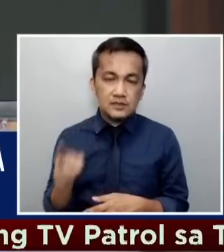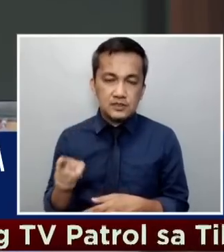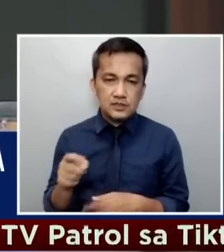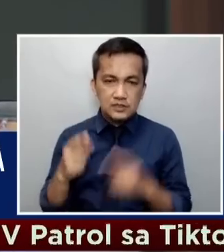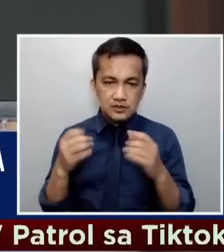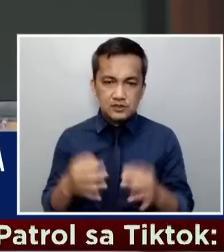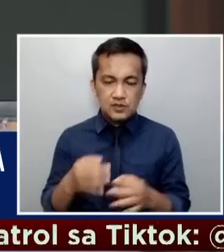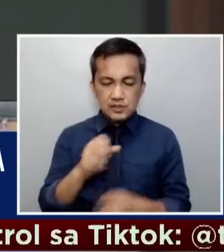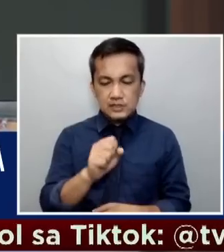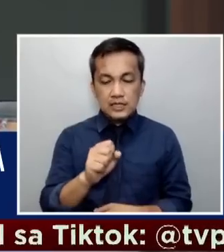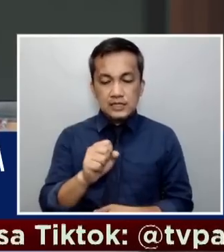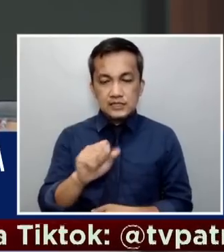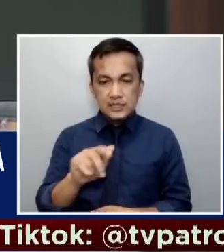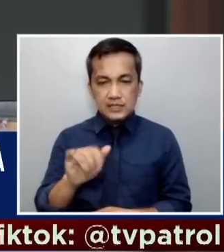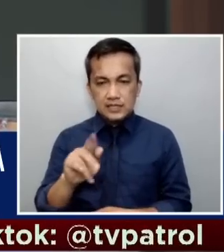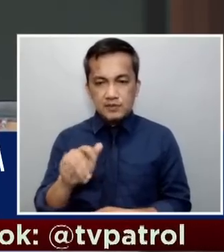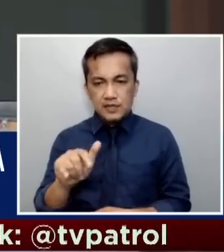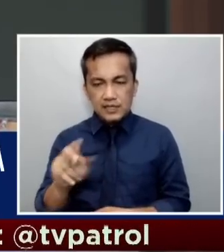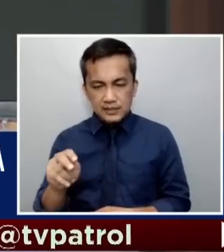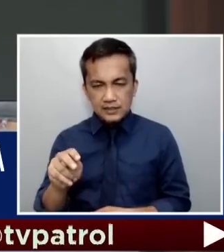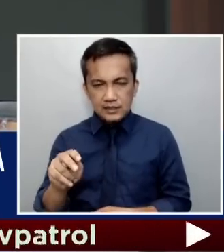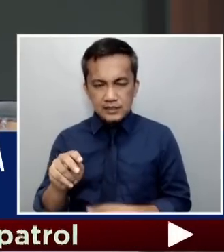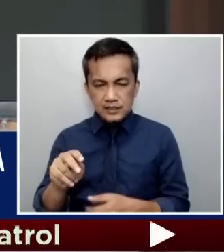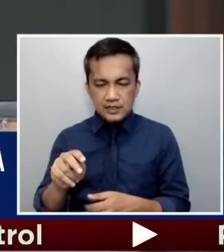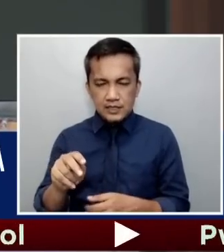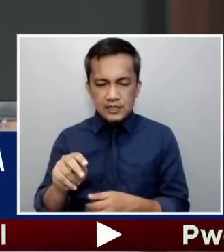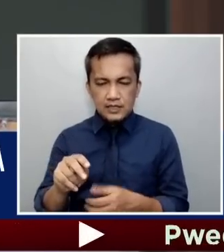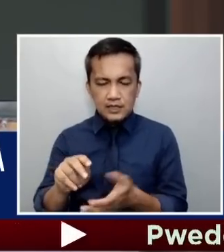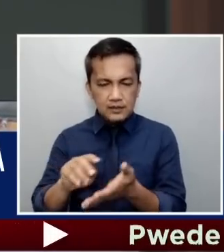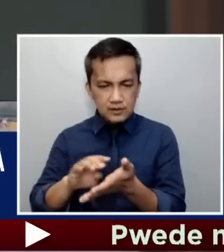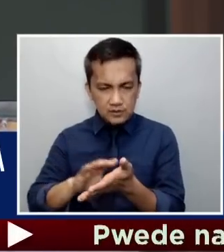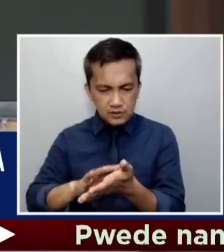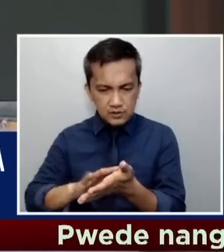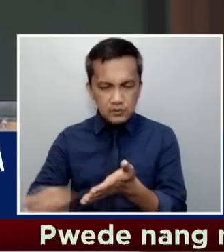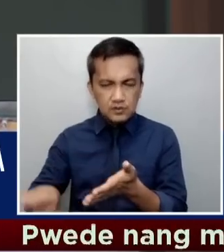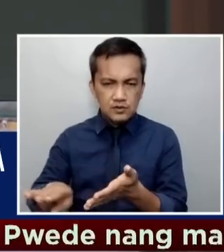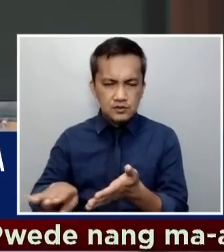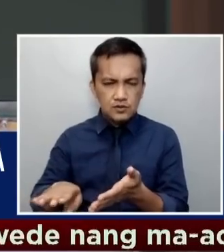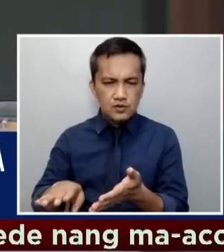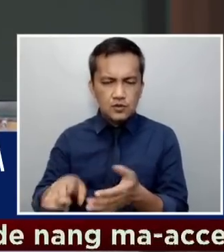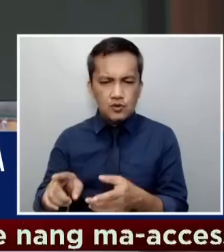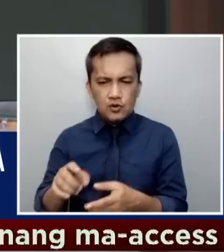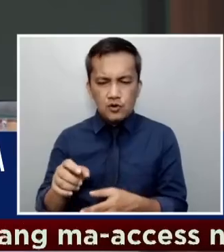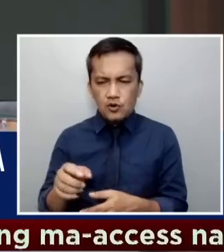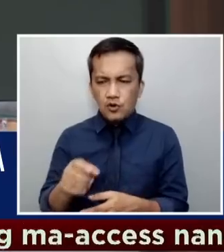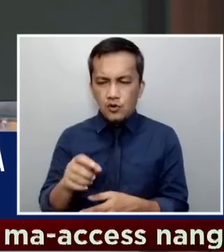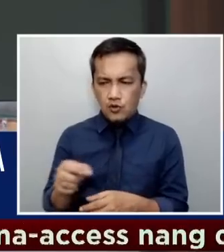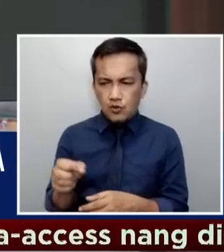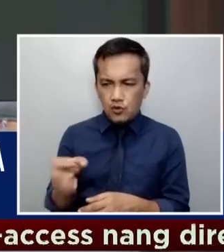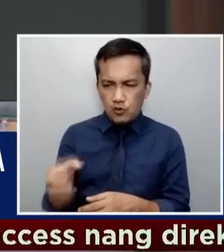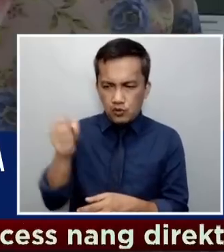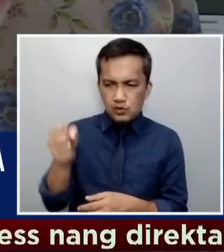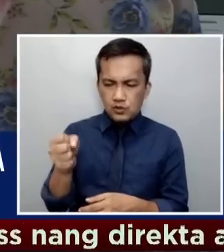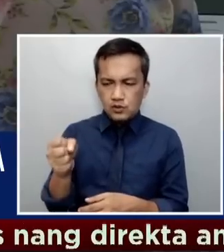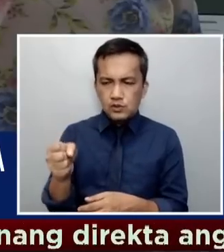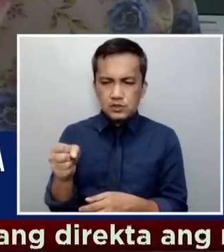Sandigan Bayan, inalis na ang hold departure order sa mga